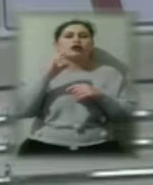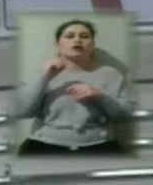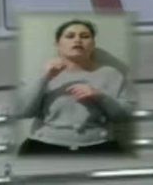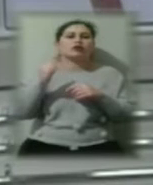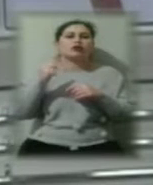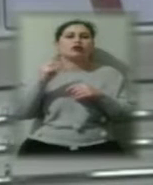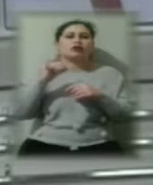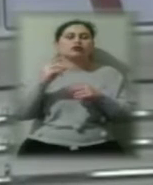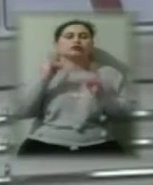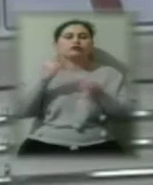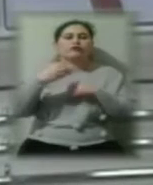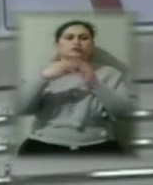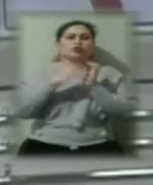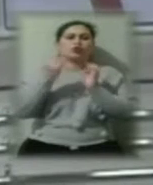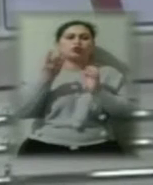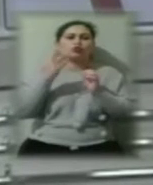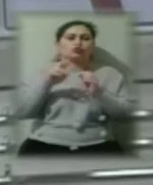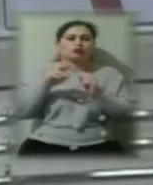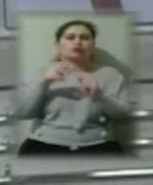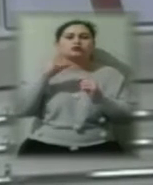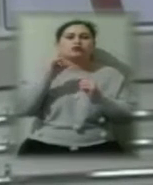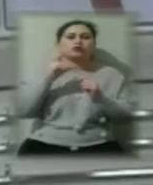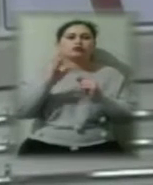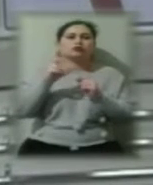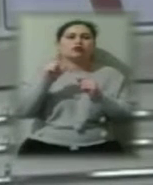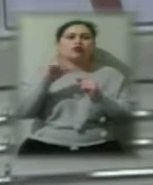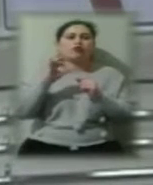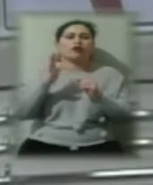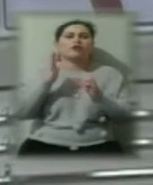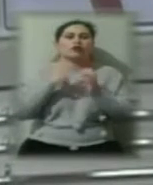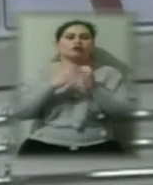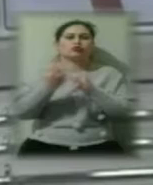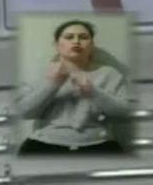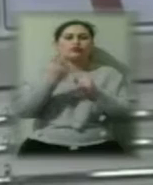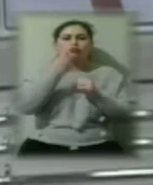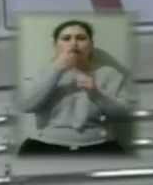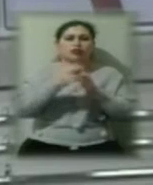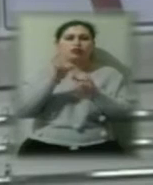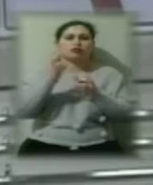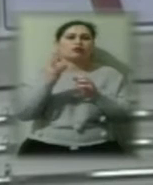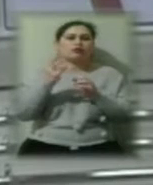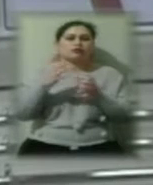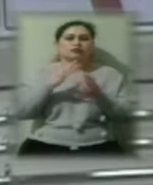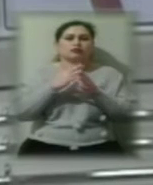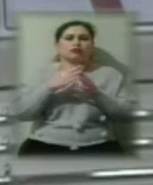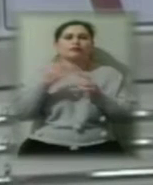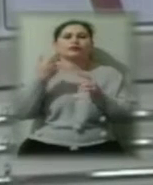18 червня на трасі Скадовська-Ховка Херсонської області неподалік селища Миколаївки. Зіткнулися автомобілі